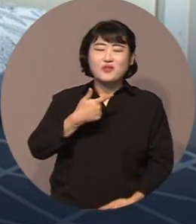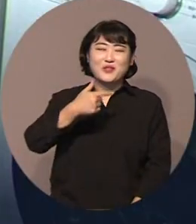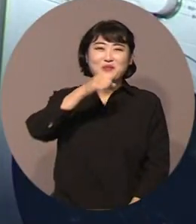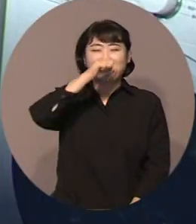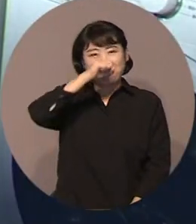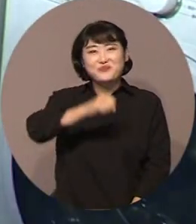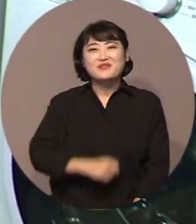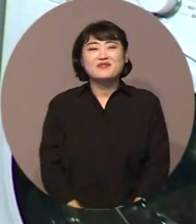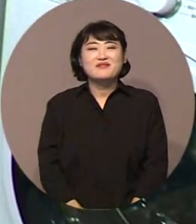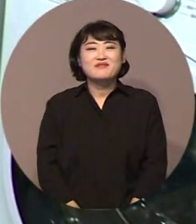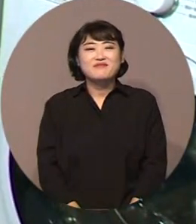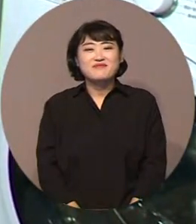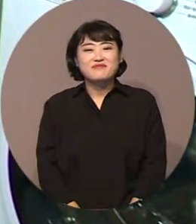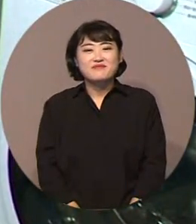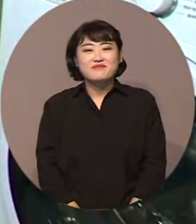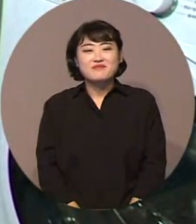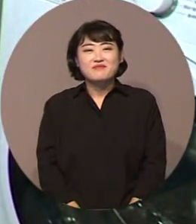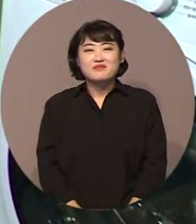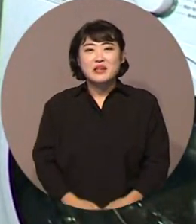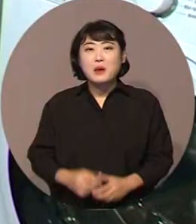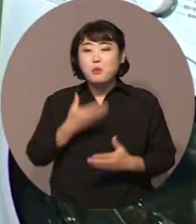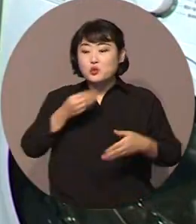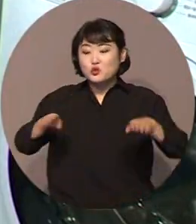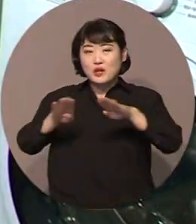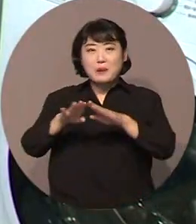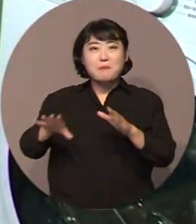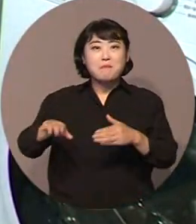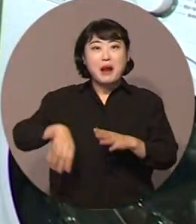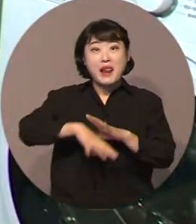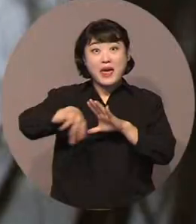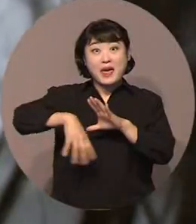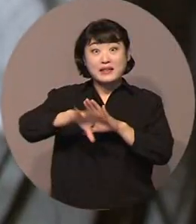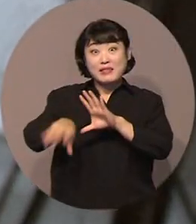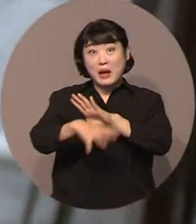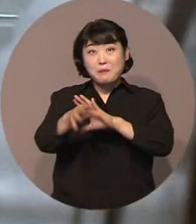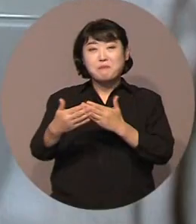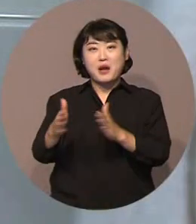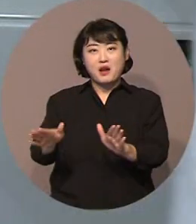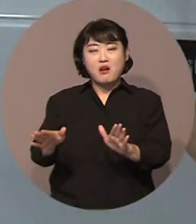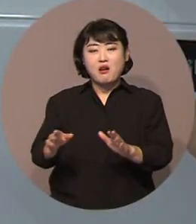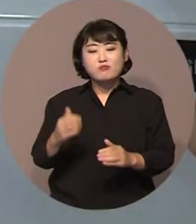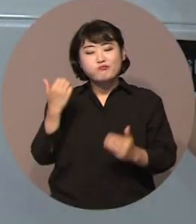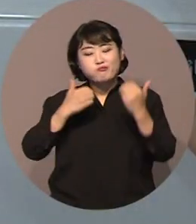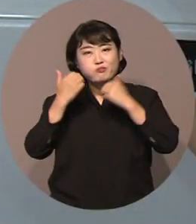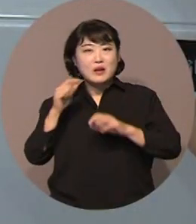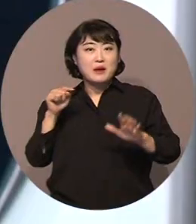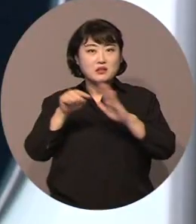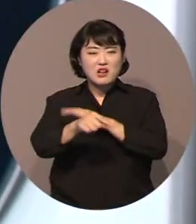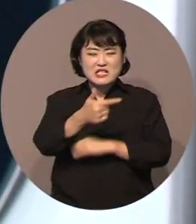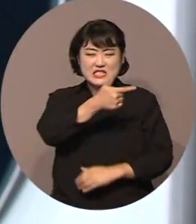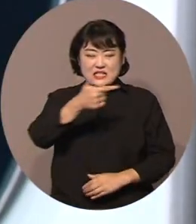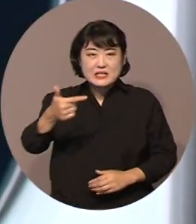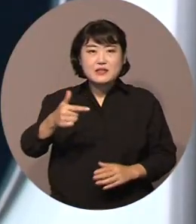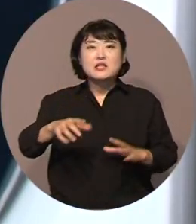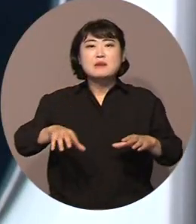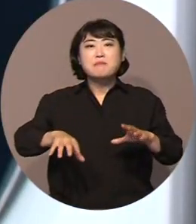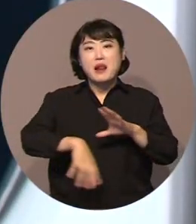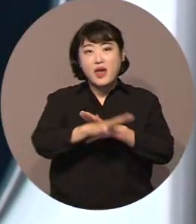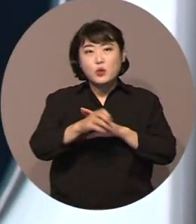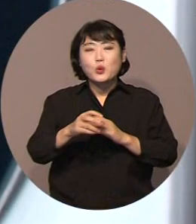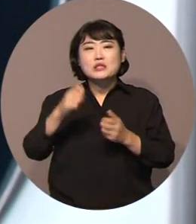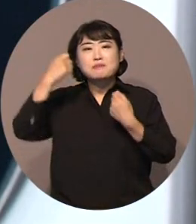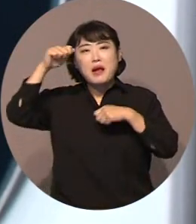같아요. 인근 복지관에 마련된 빨래방에는 이웃들이 언제든 방문해 대형 빨래나 신발 등을 세탁할 수